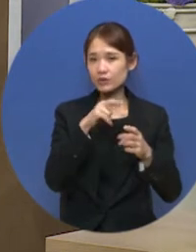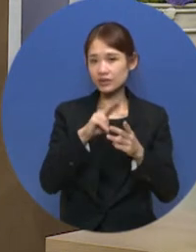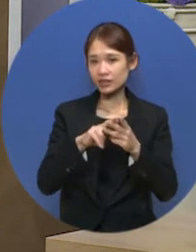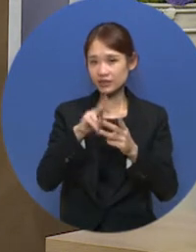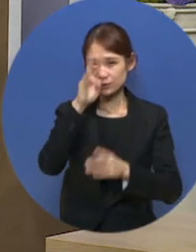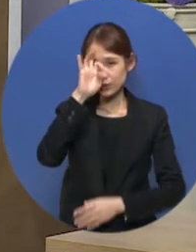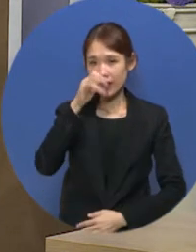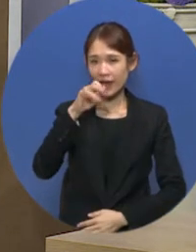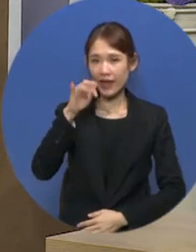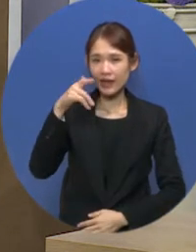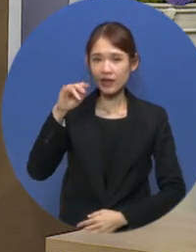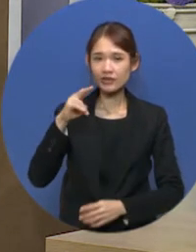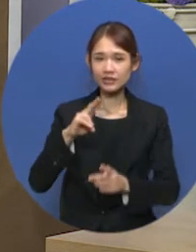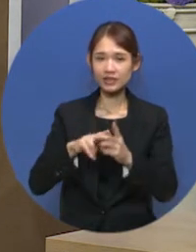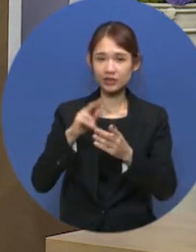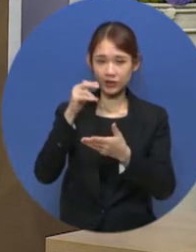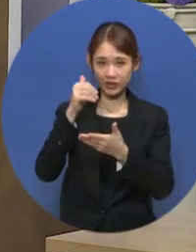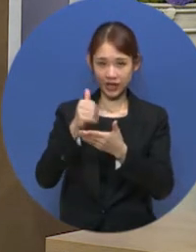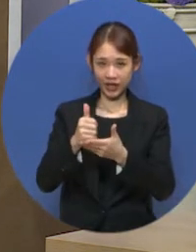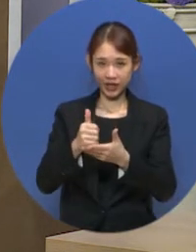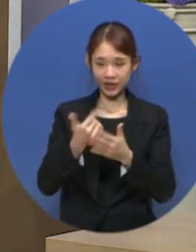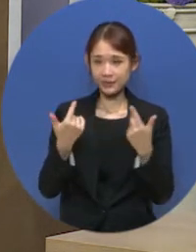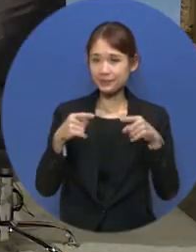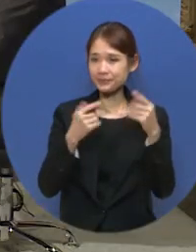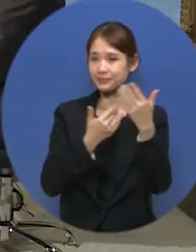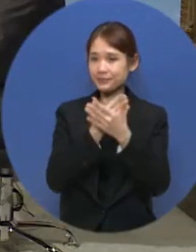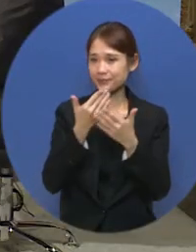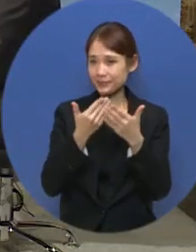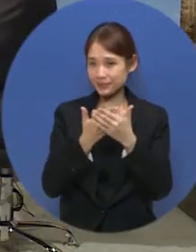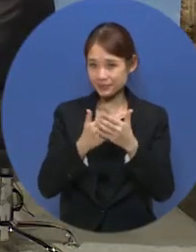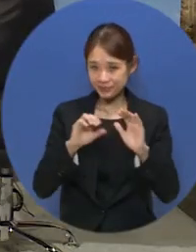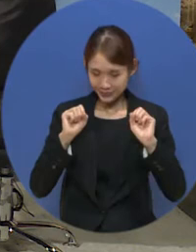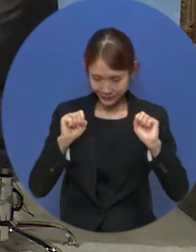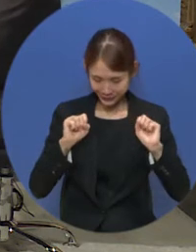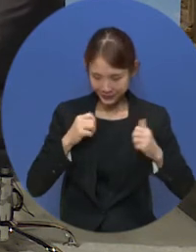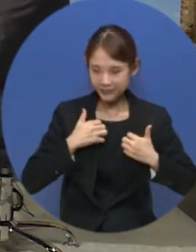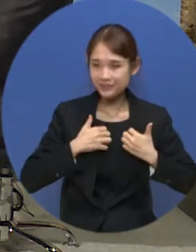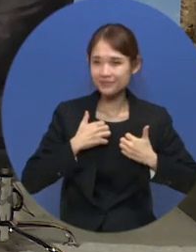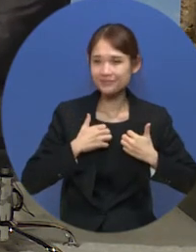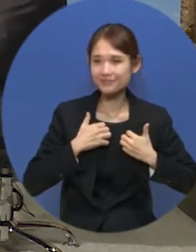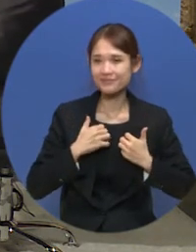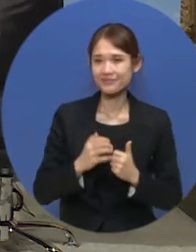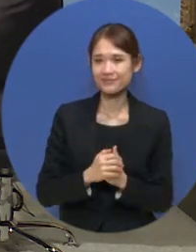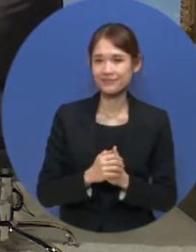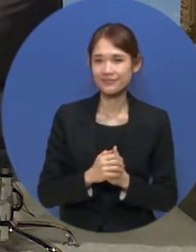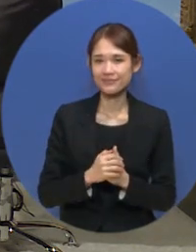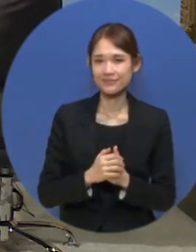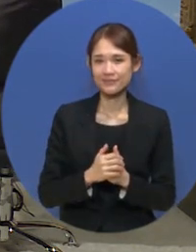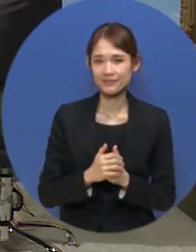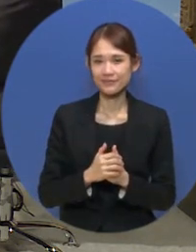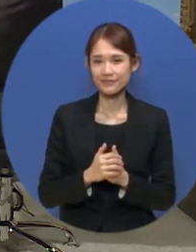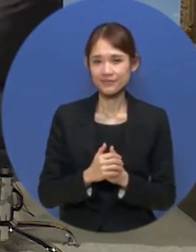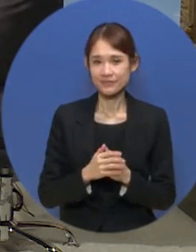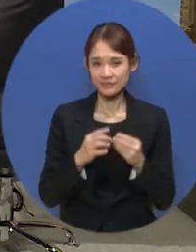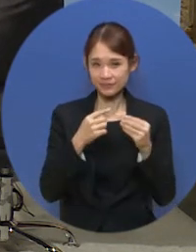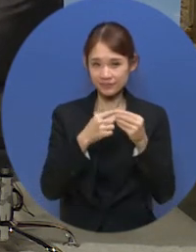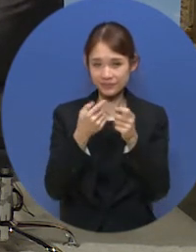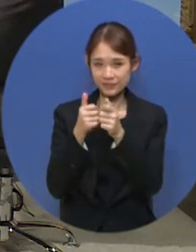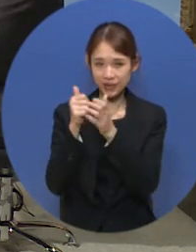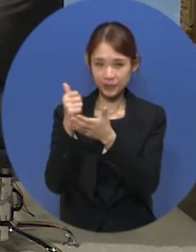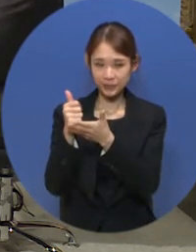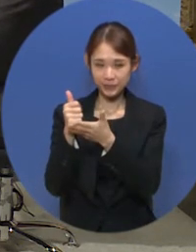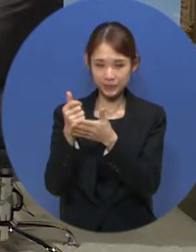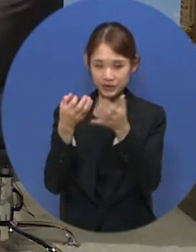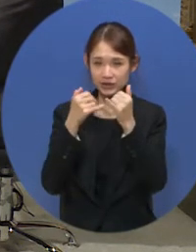최혜영 센터장님과 함께 이야기 나눠보겠습니다. 네, 두 분 오늘 모두 반갑습니다. 반갑습니다. 네, 반갑습니다. 그럼 먼저